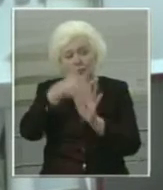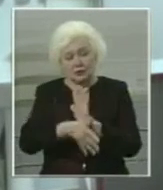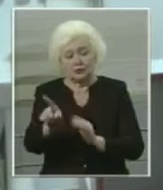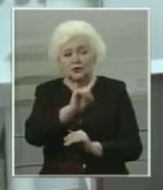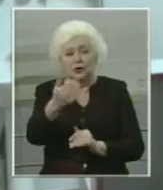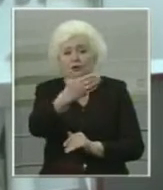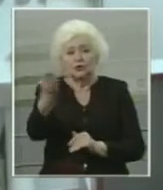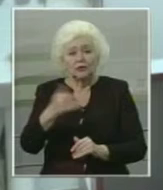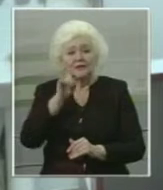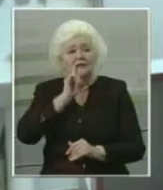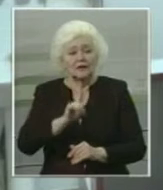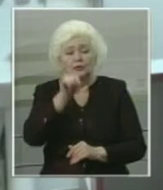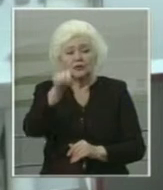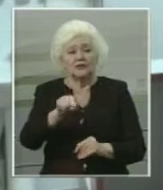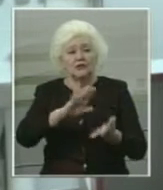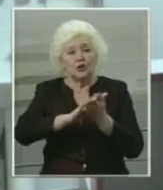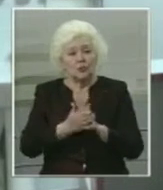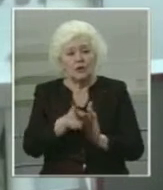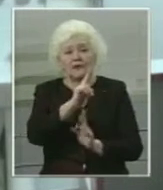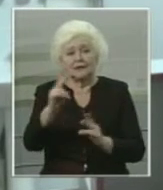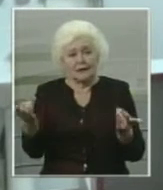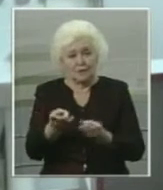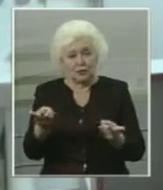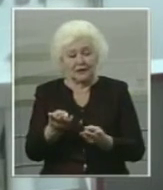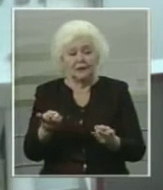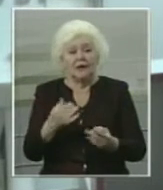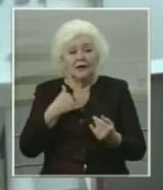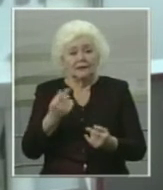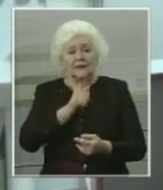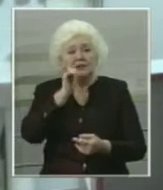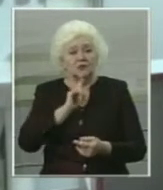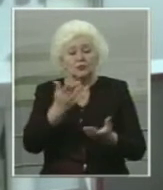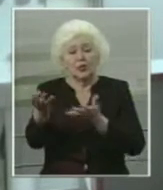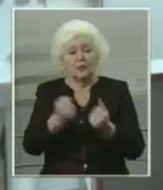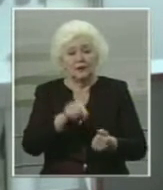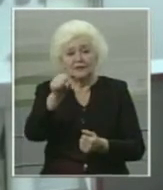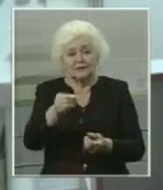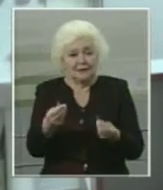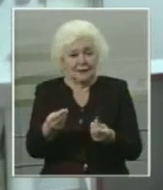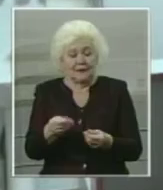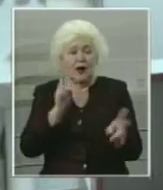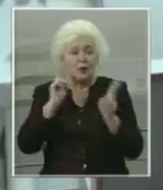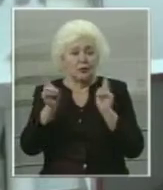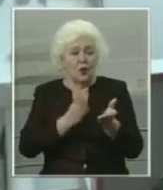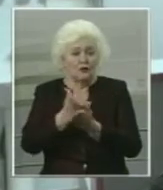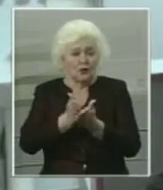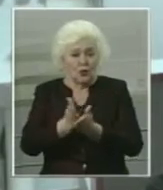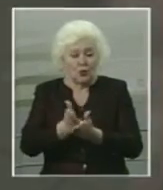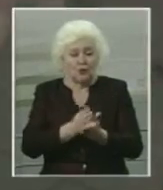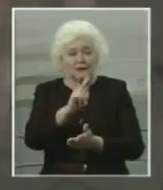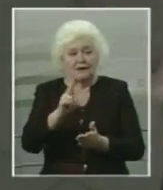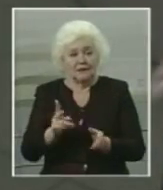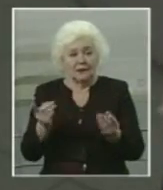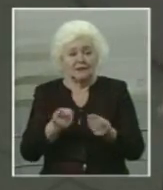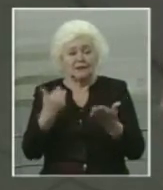це не той комфорт і не ті умови, які їм потрібні. Нам навіть іноді незручно було брати за це гроші, обслуговувати за якусь ціну.